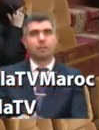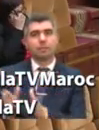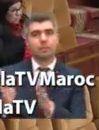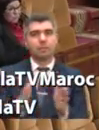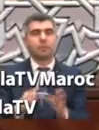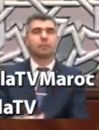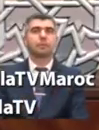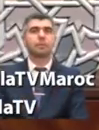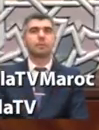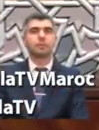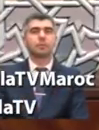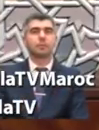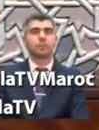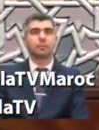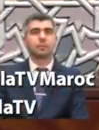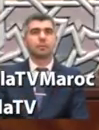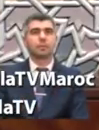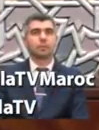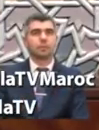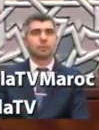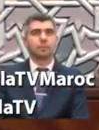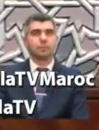تعقيب إضافي آخر؟